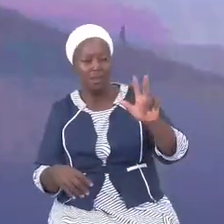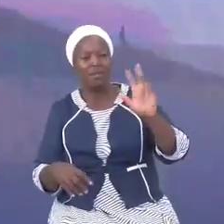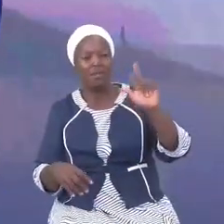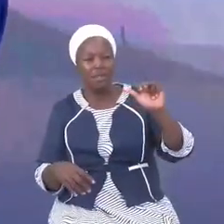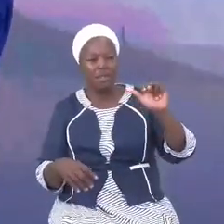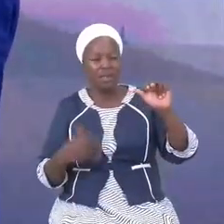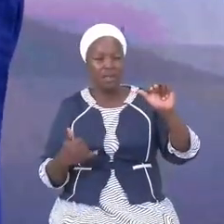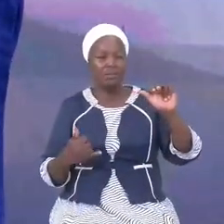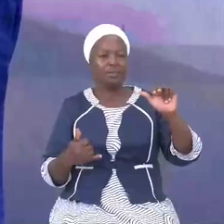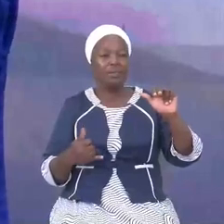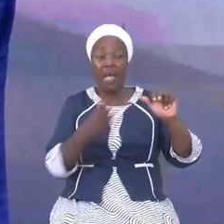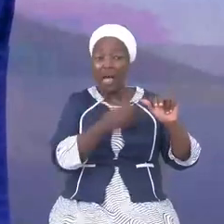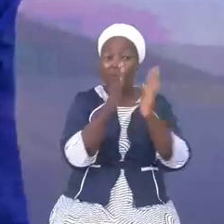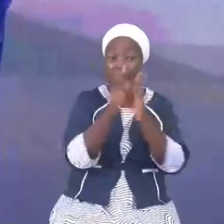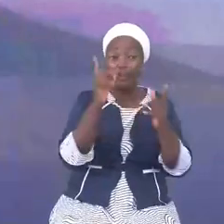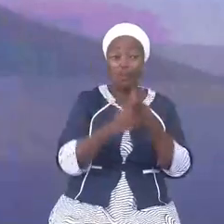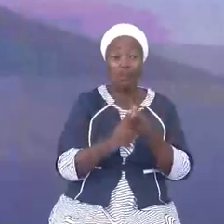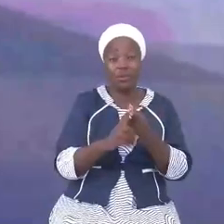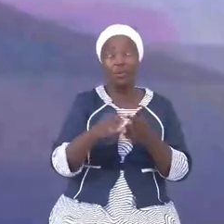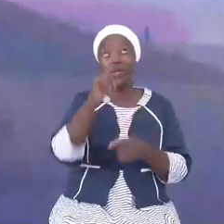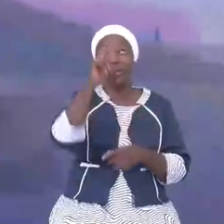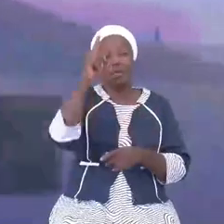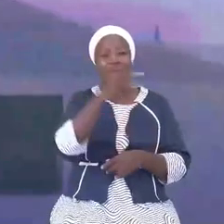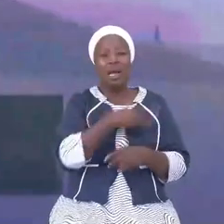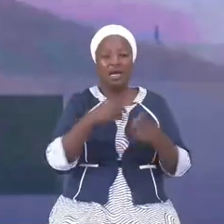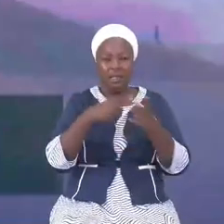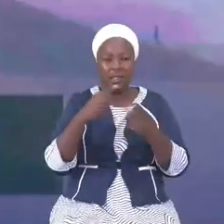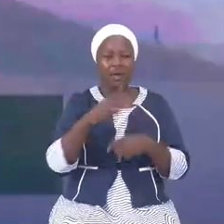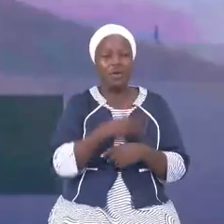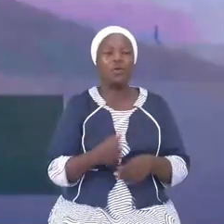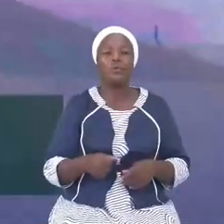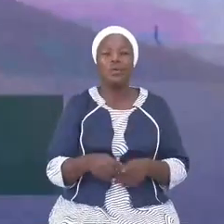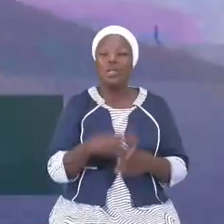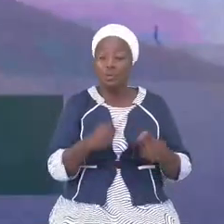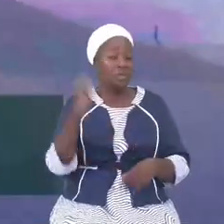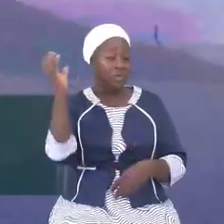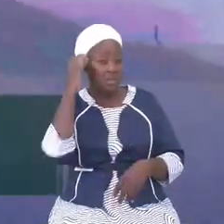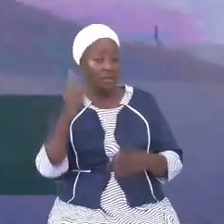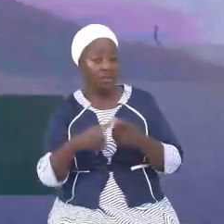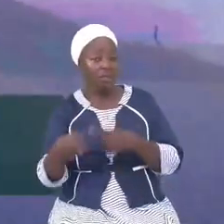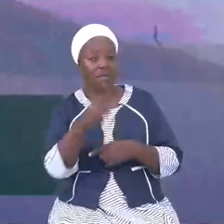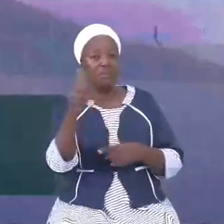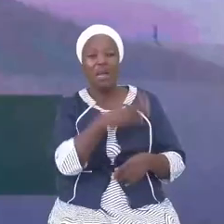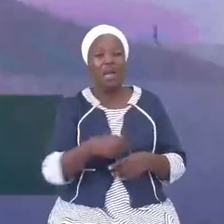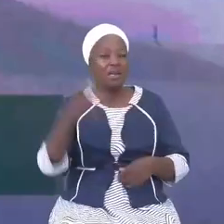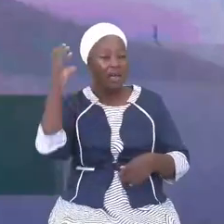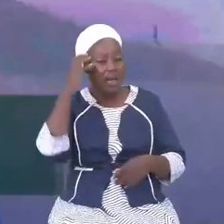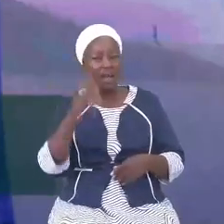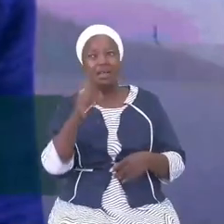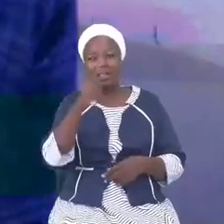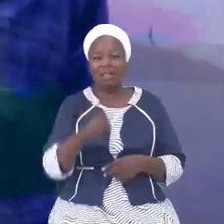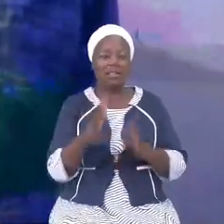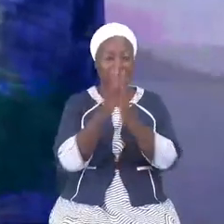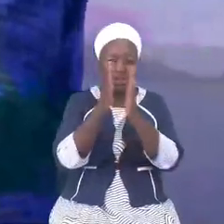Verset 13, il lui adressa ses prières, et l'Éternel se laissant fléchir, exauça ses supplications, et le ramena